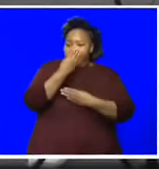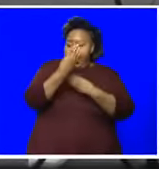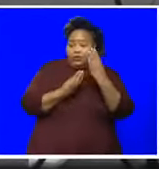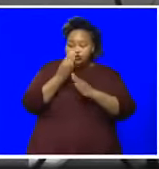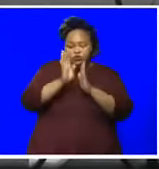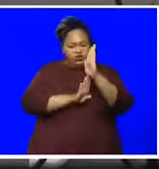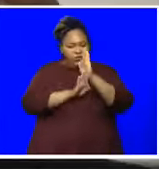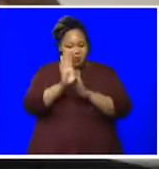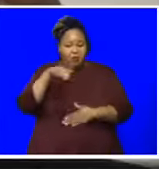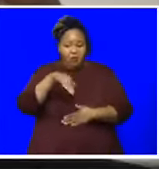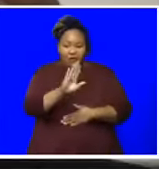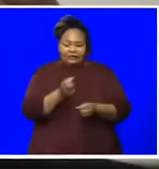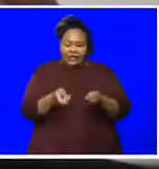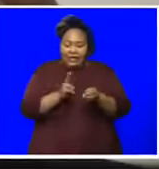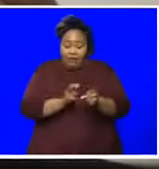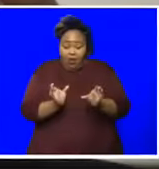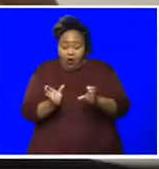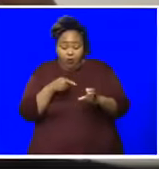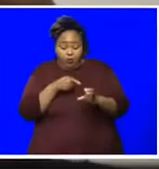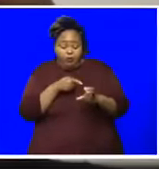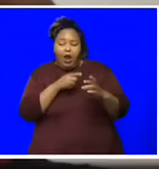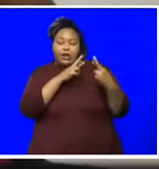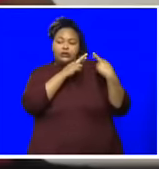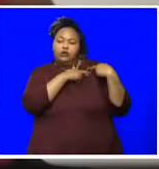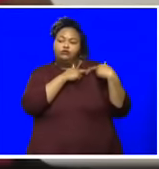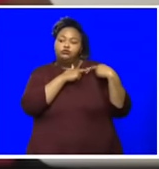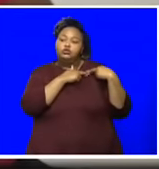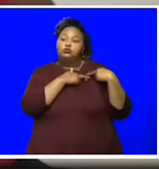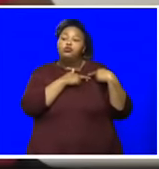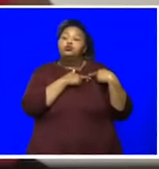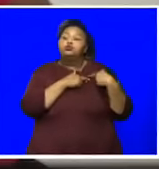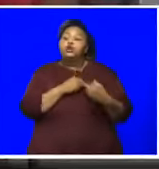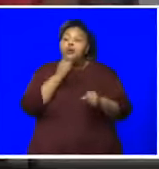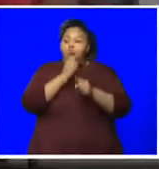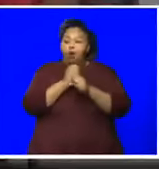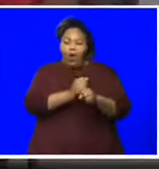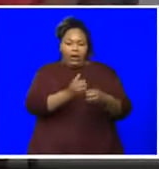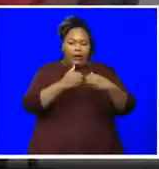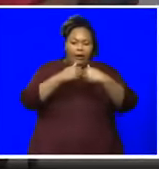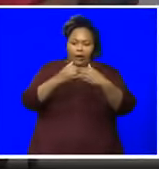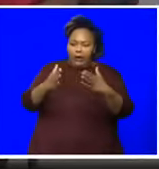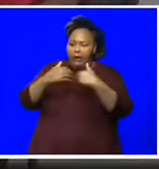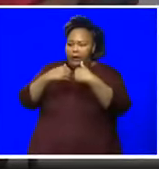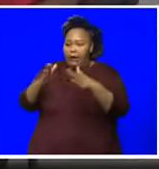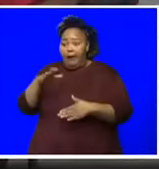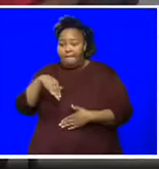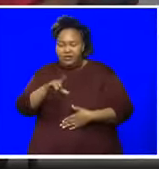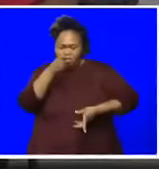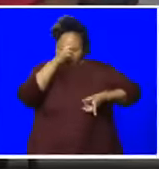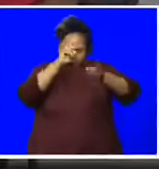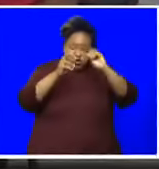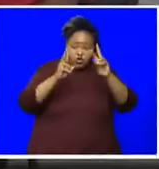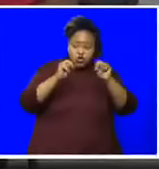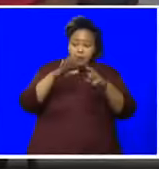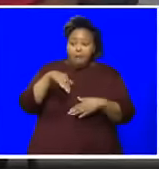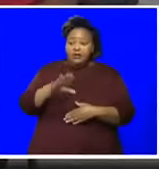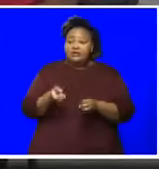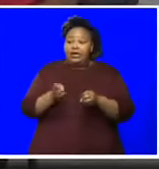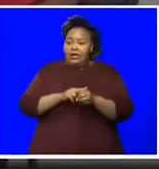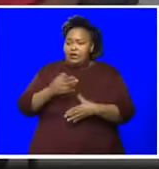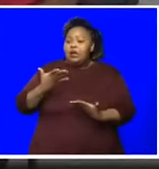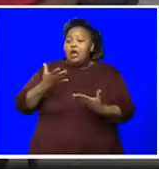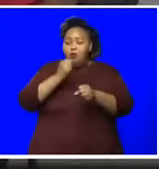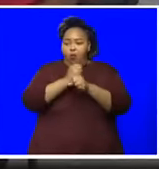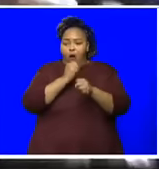kuleli, kube nelibandla lelitawubuka kwakha imathuba emisebenzi kanye nekuthi ingalahleki leyo lekhona,